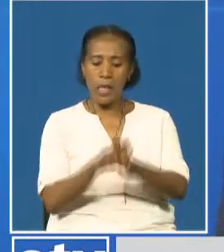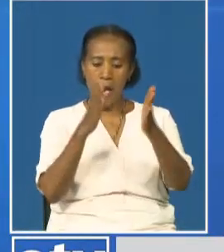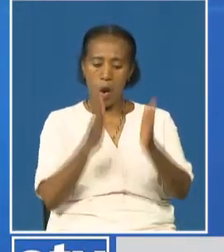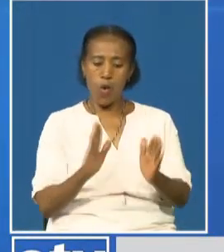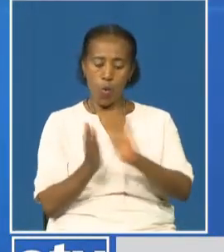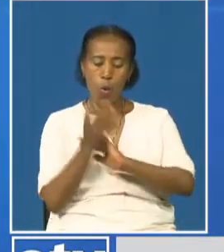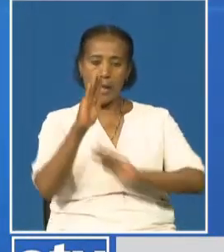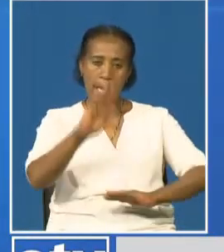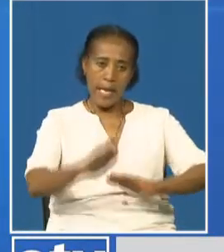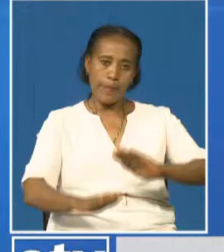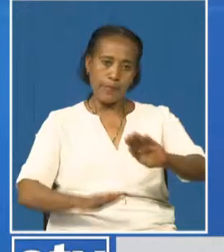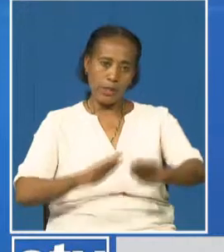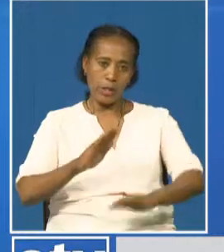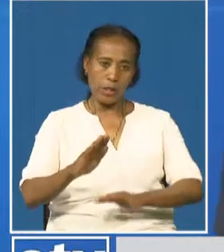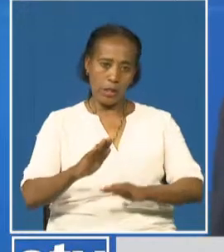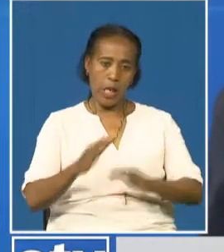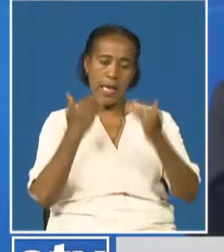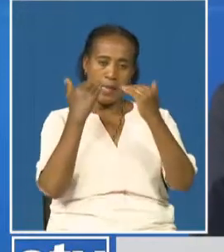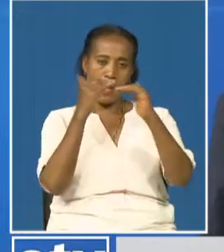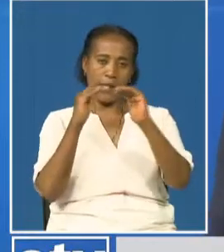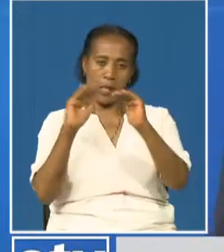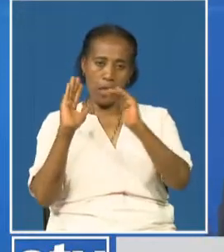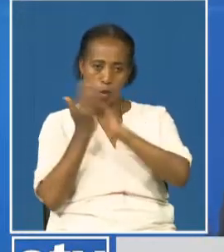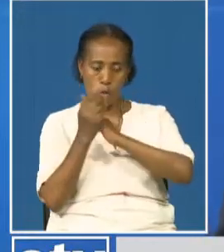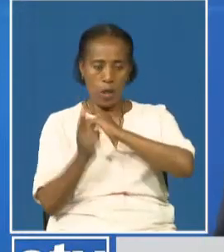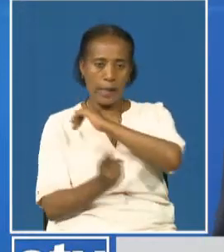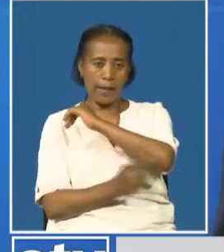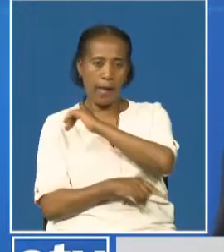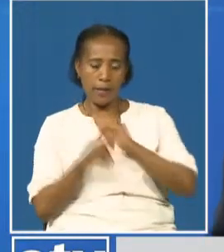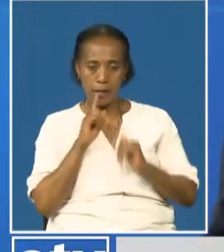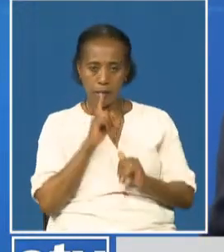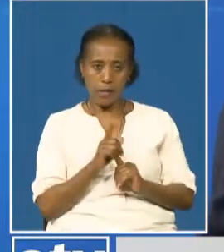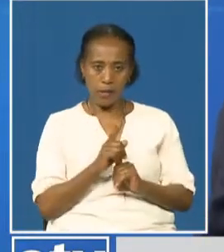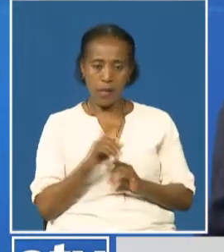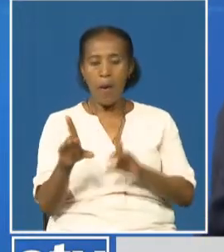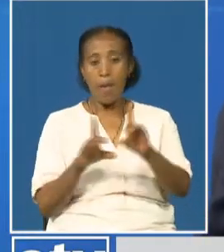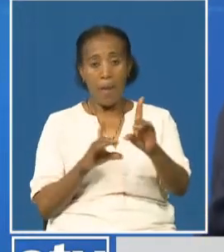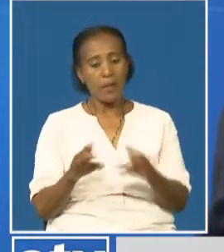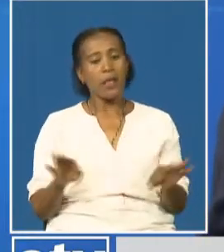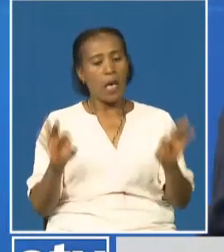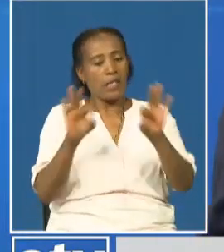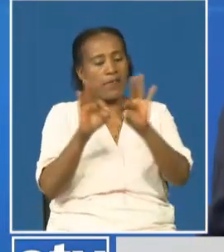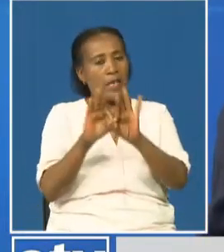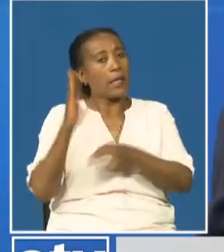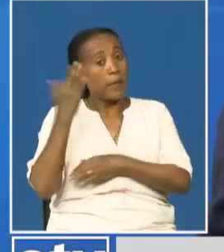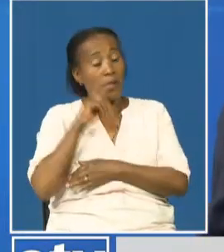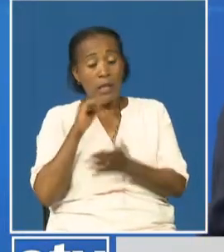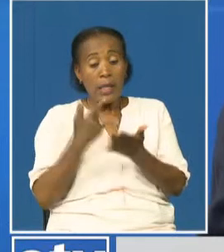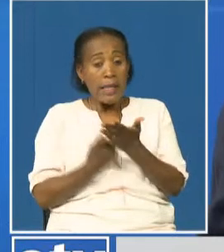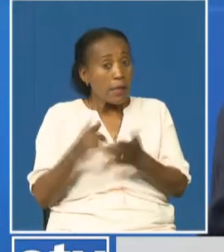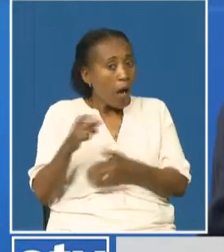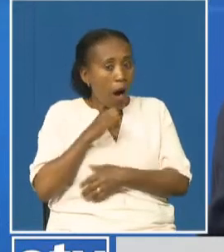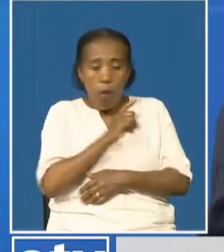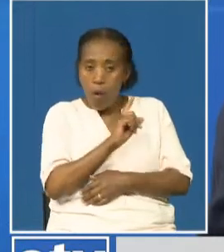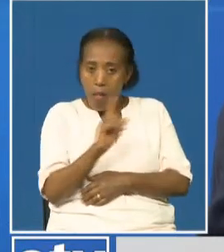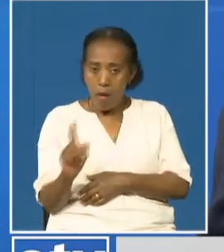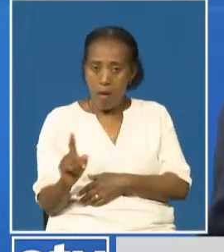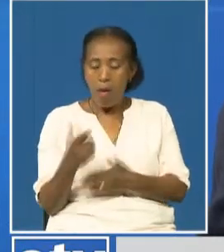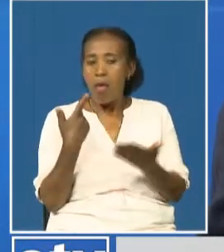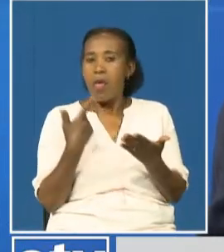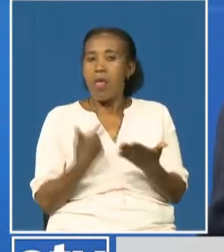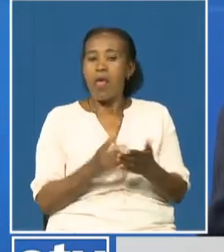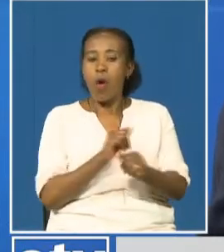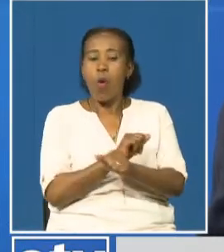የሆነ እርምጃዎችን ተመጣጣኝ የሆኑ ቅጣቶችን ማድረግም አስፈልጊ መስለኛል። እንደዛ ካልሆነ